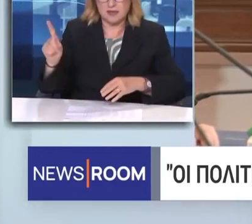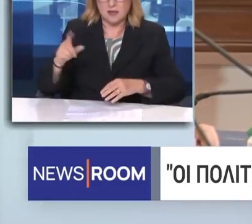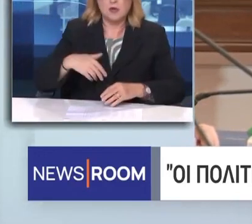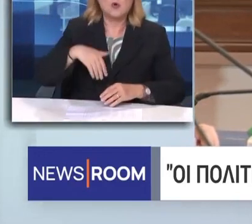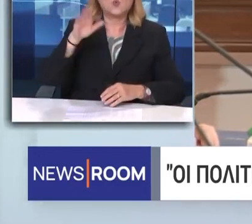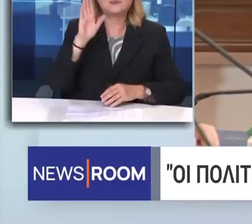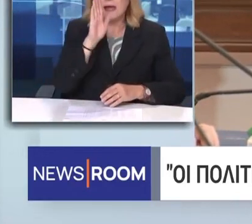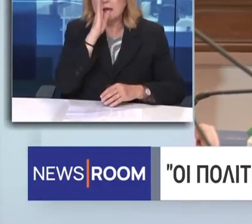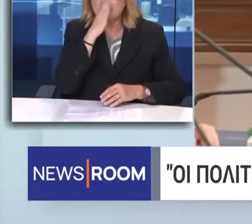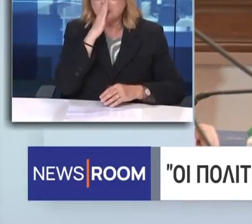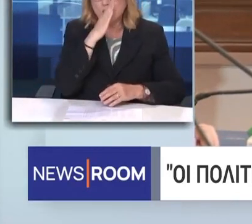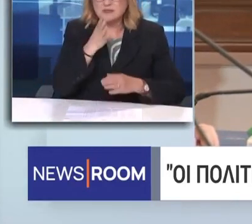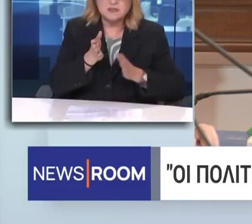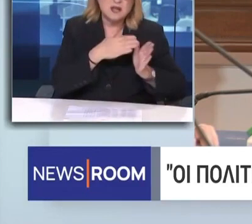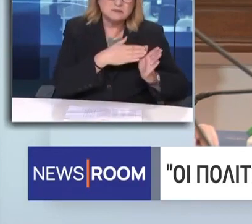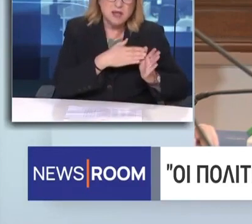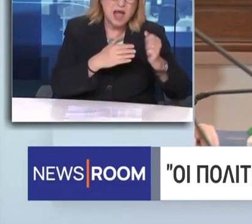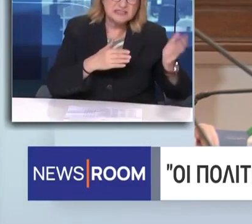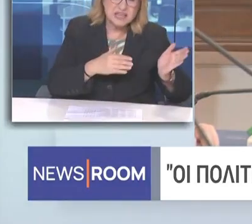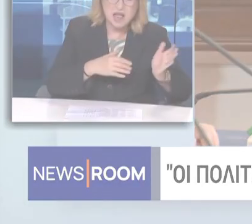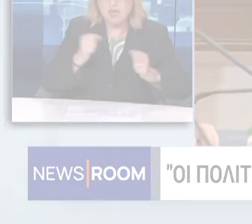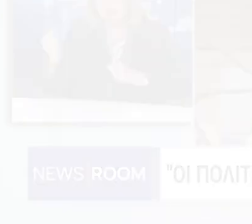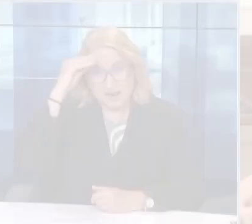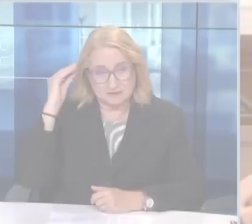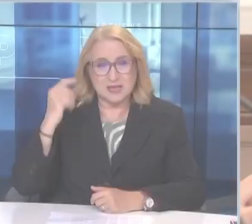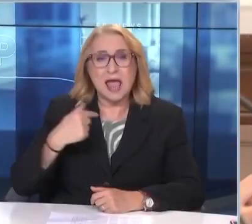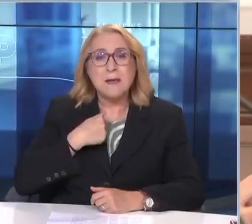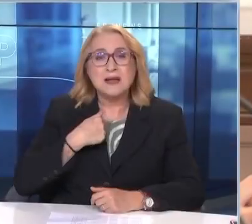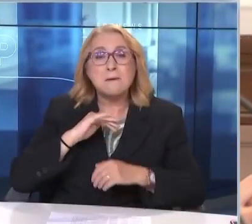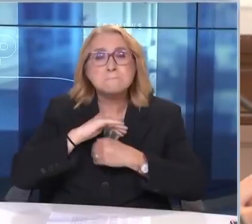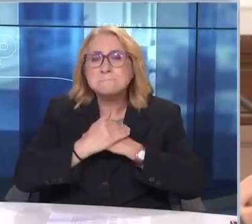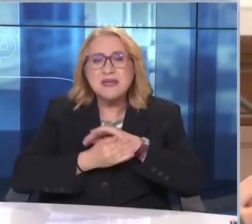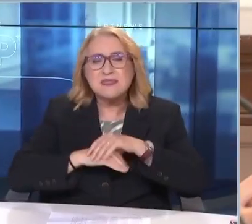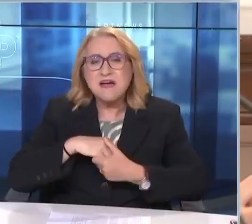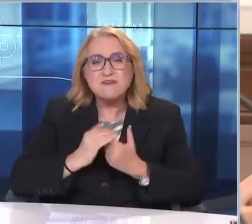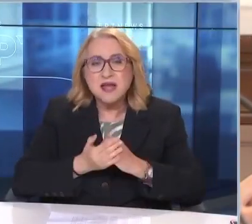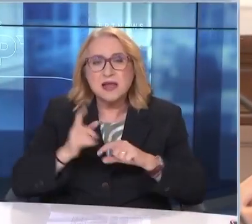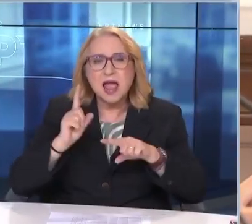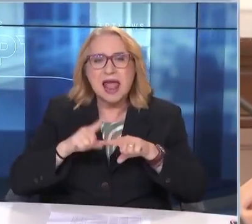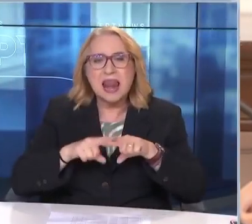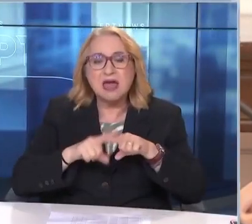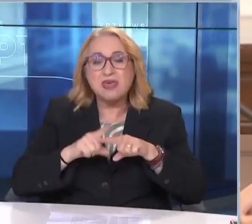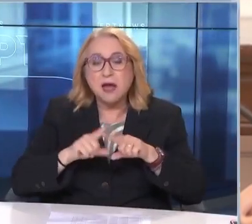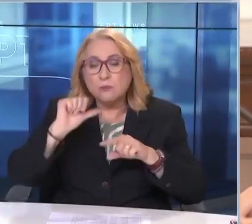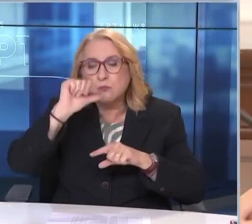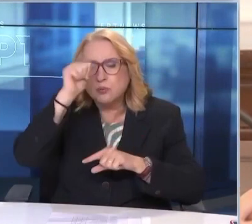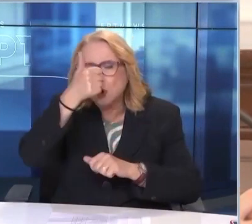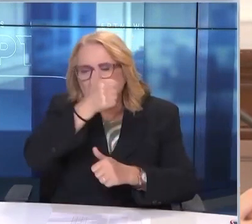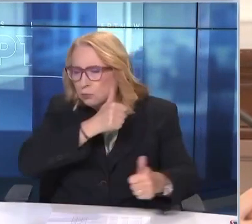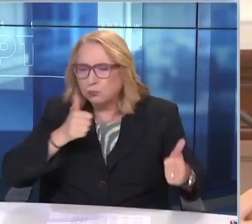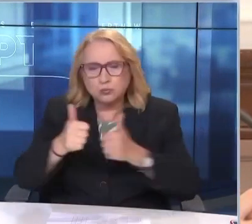αριστερά ή προς το κέντρο, με κατεύθυνση μόνο μπροστά. Υπό τα νέα αυτά δεδομένα, το 41%